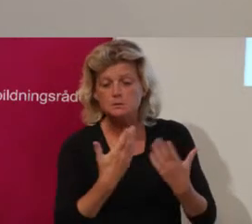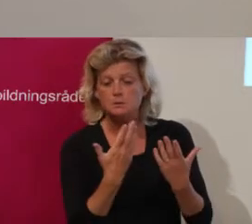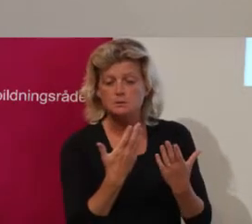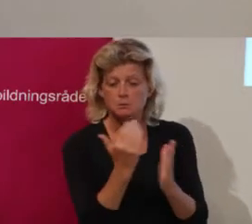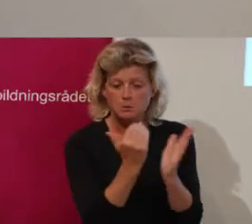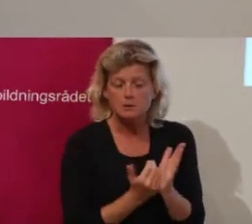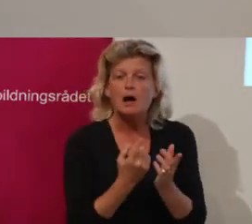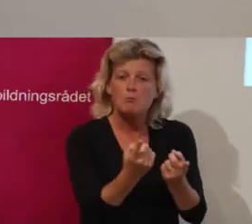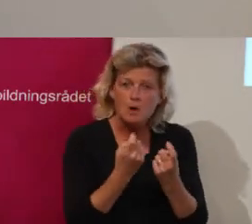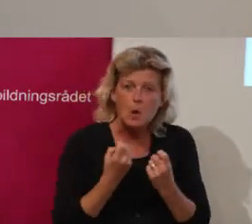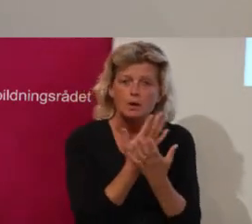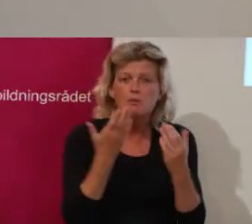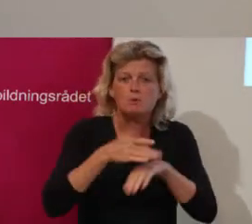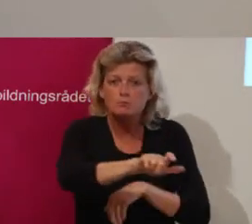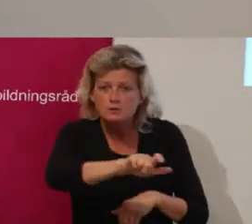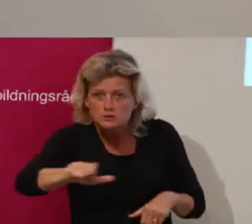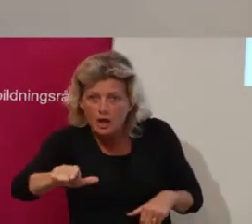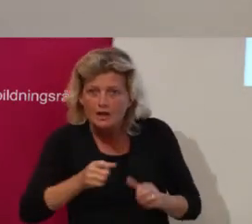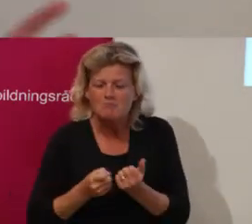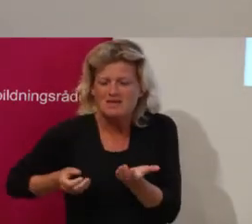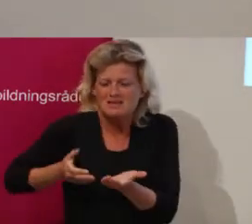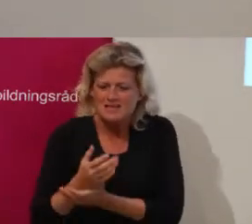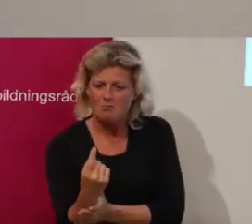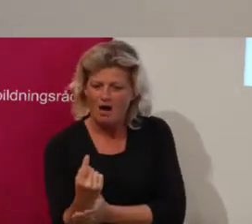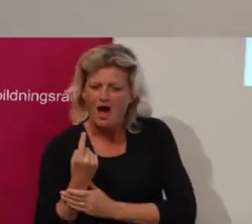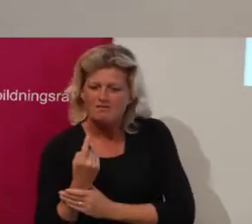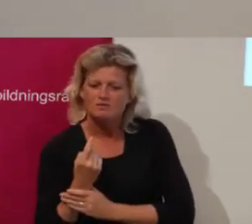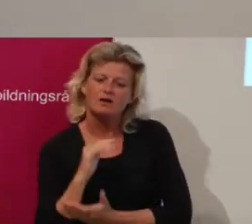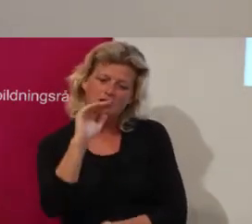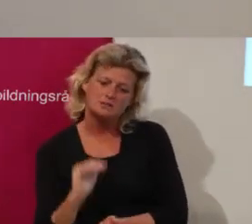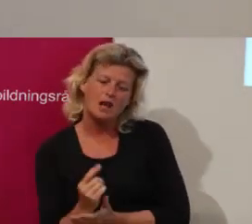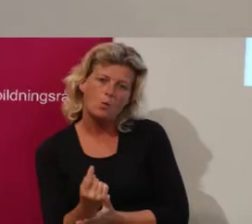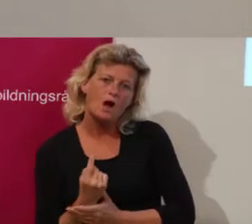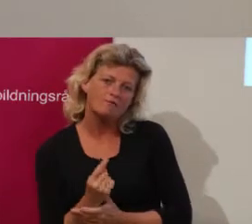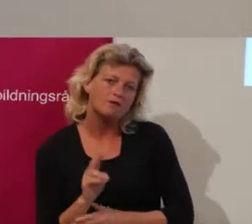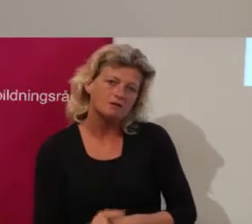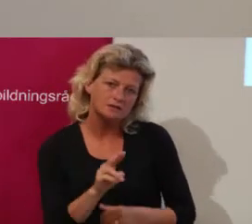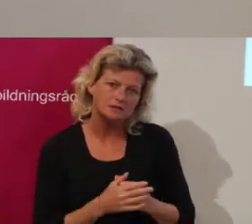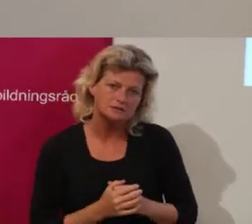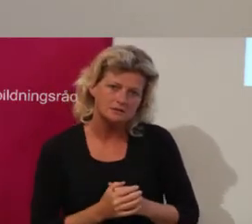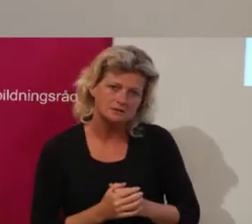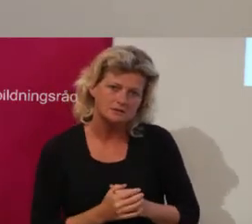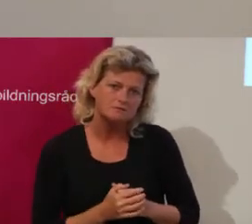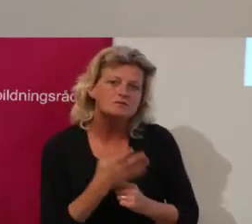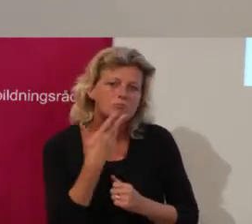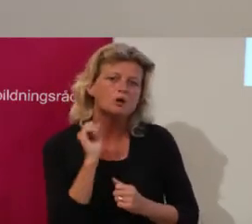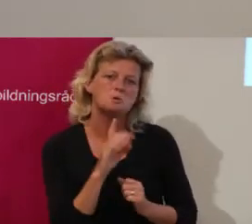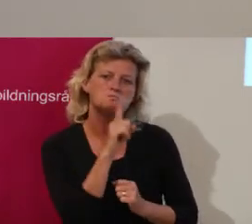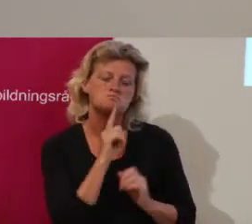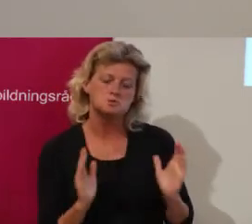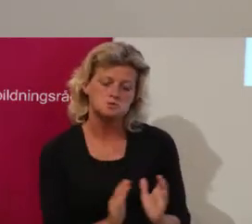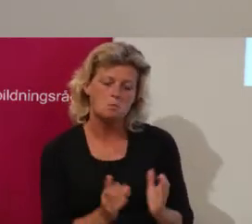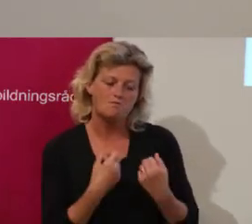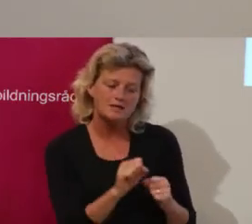deltagare, så är det genomsnittliga antalet deltagare väldigt litet. Det handlar alltså om ganska små verksamheter och ganska